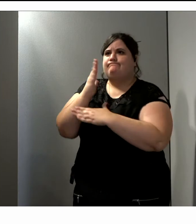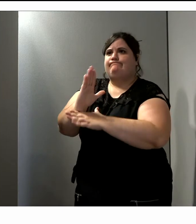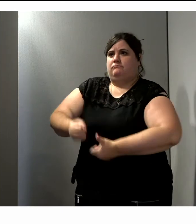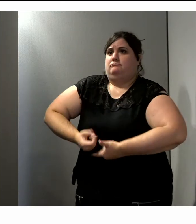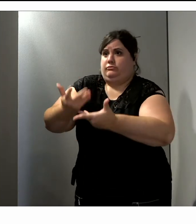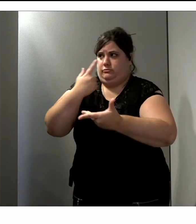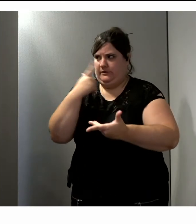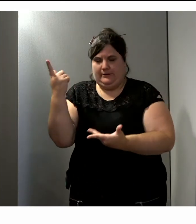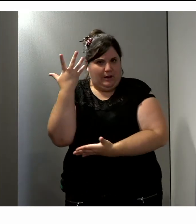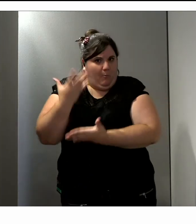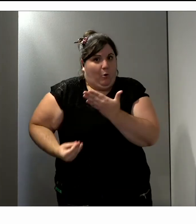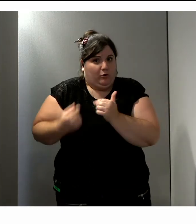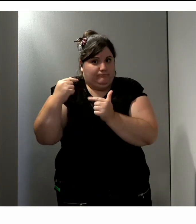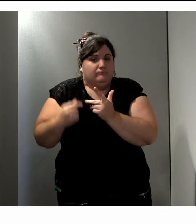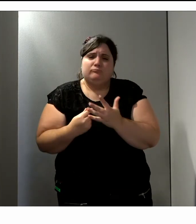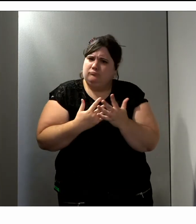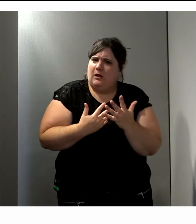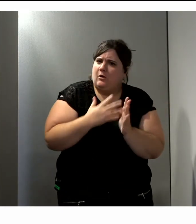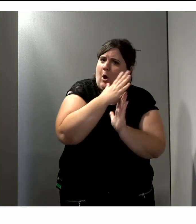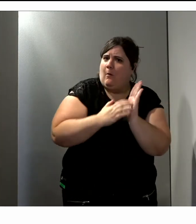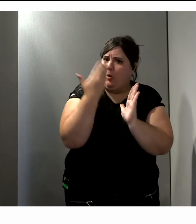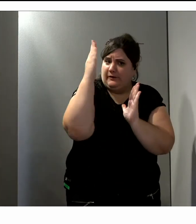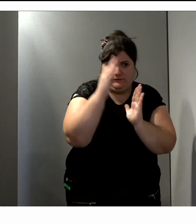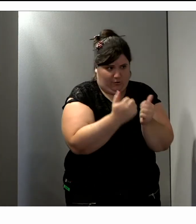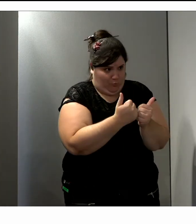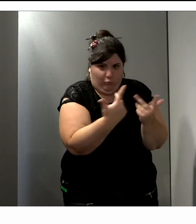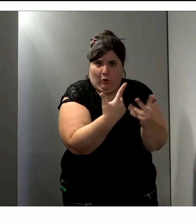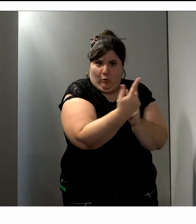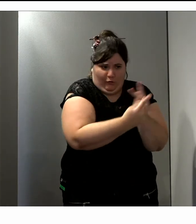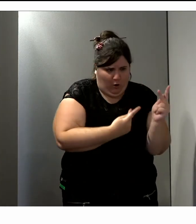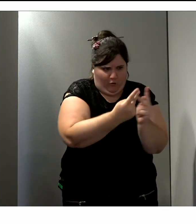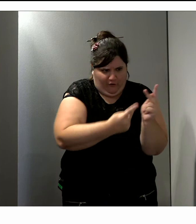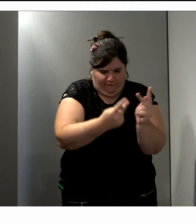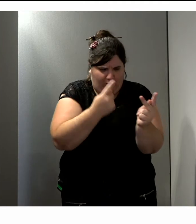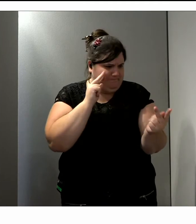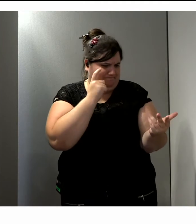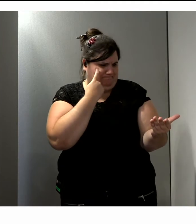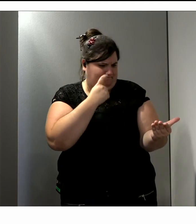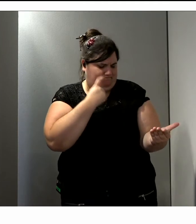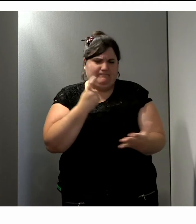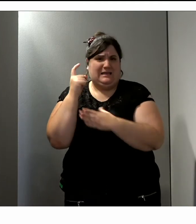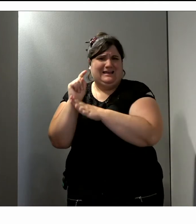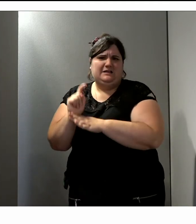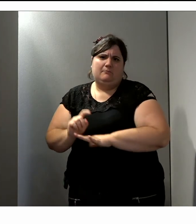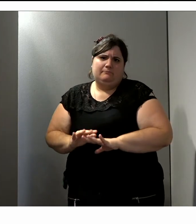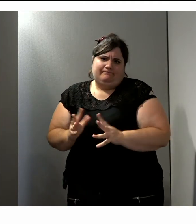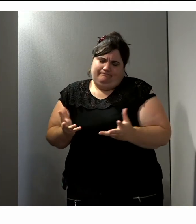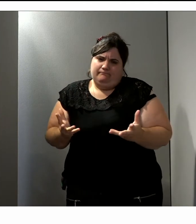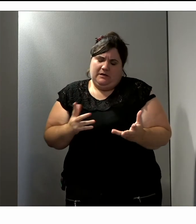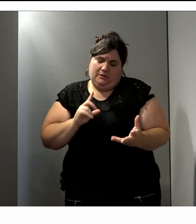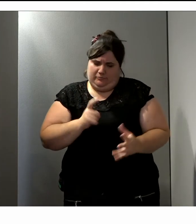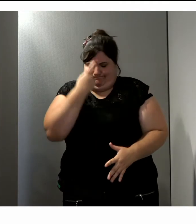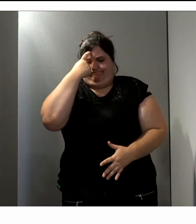C'était dans plusieurs rapports alternatifs et qui étaient assez critiques, et ça, nous avons tenu